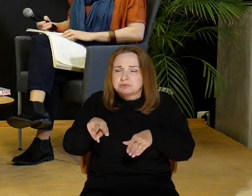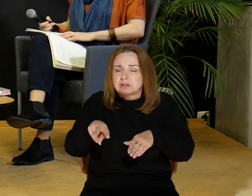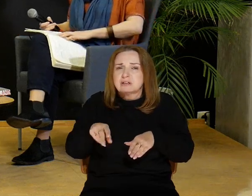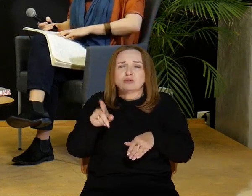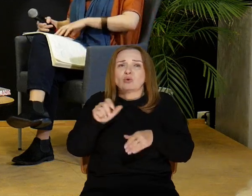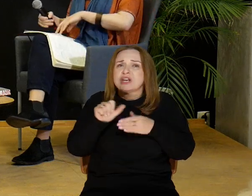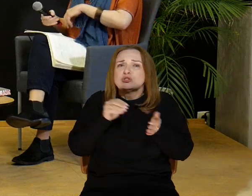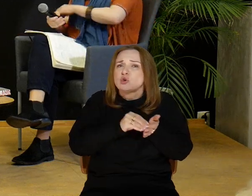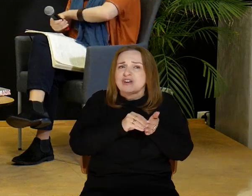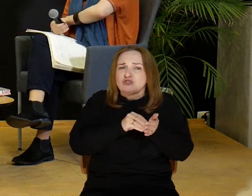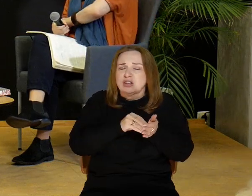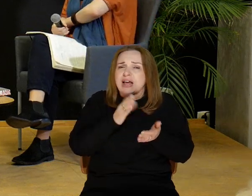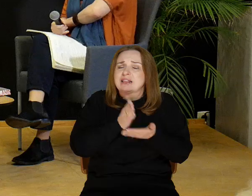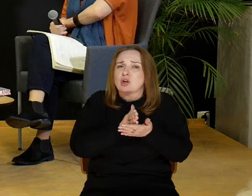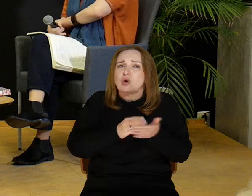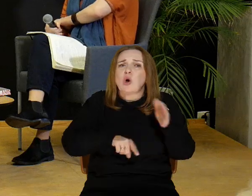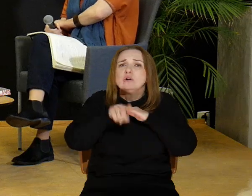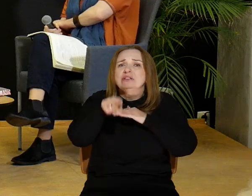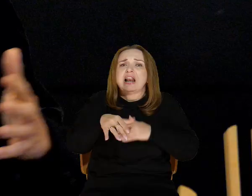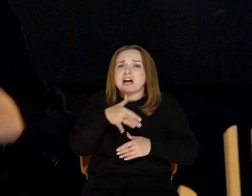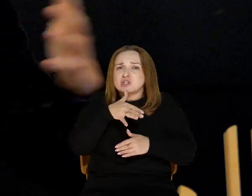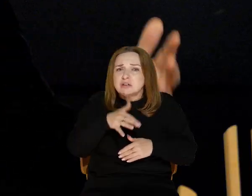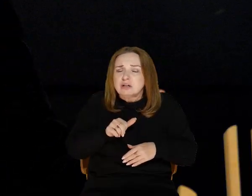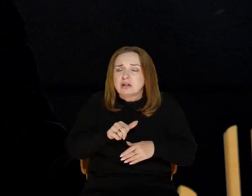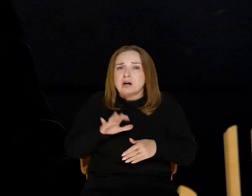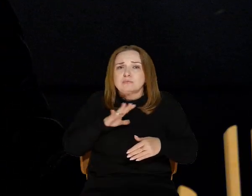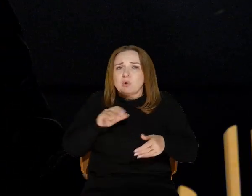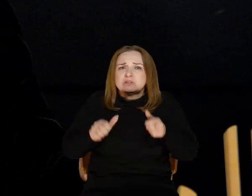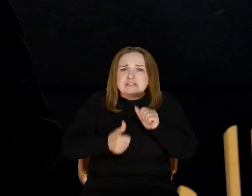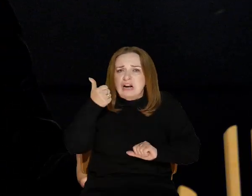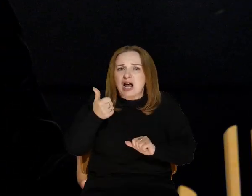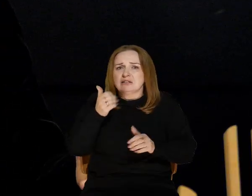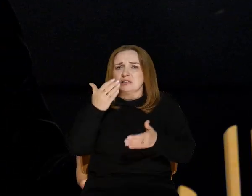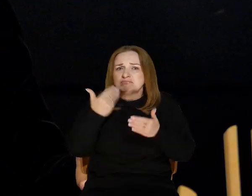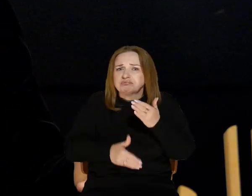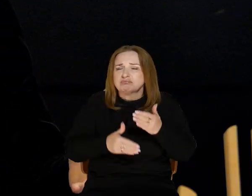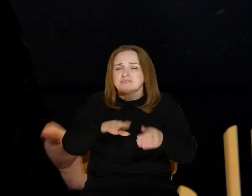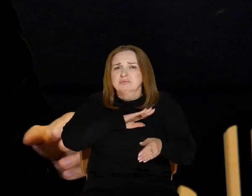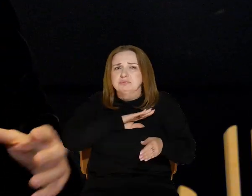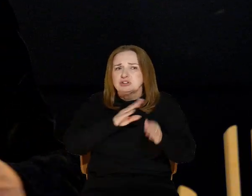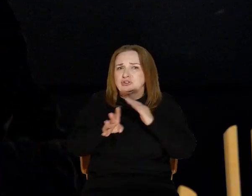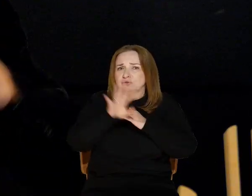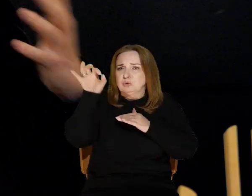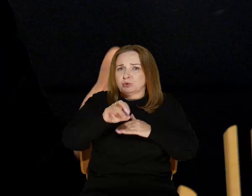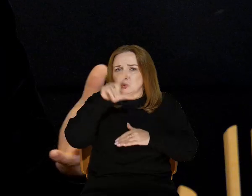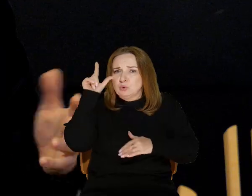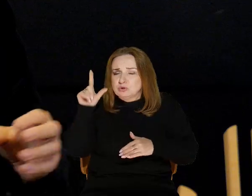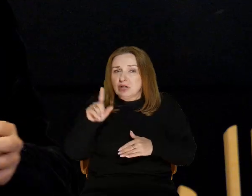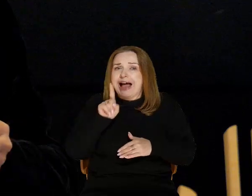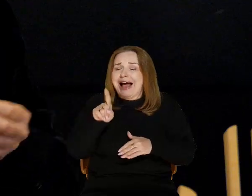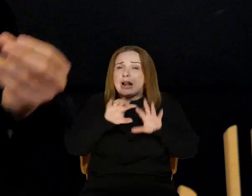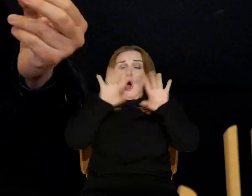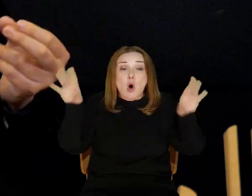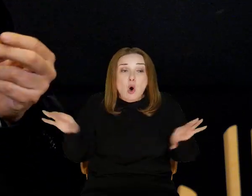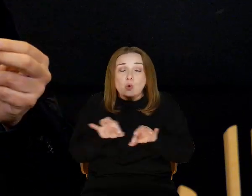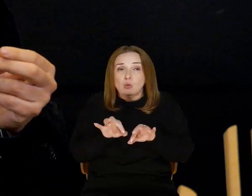jako doświadczenie Żydów, czyli tej grupy, która straciła 90% swojej populacji w Polsce, ale w ogóle Polaków, którzy